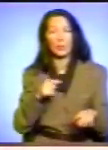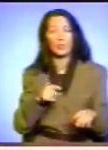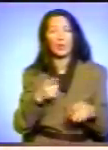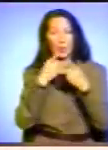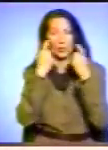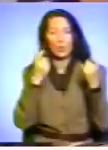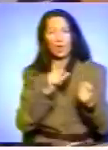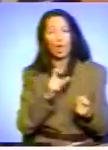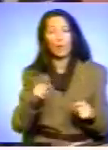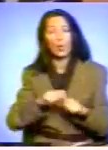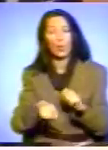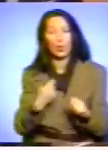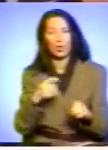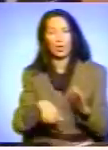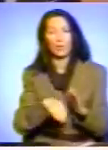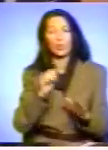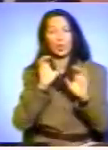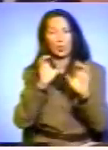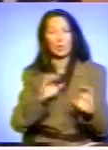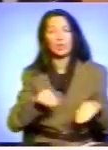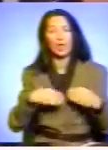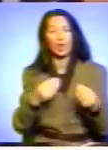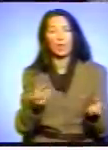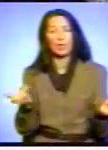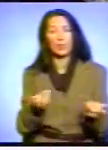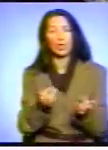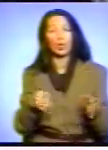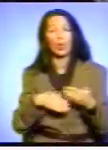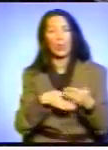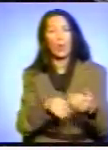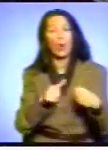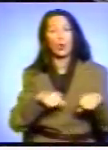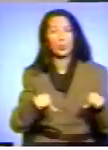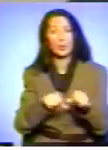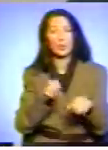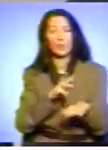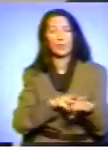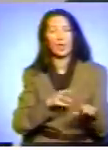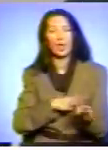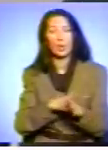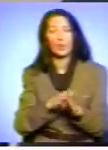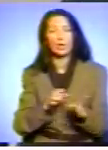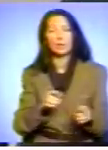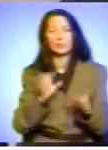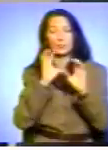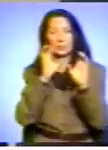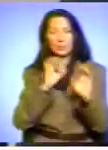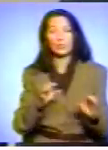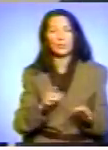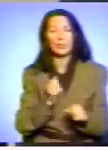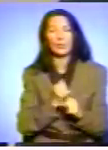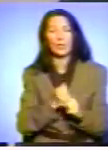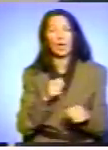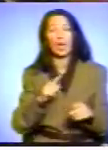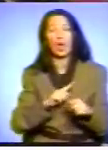виборчого законодавства, надаватимуть необхідну допомогу комісіям. Правоохоронці, дотримуючись букви закону, діятимуть оперативно